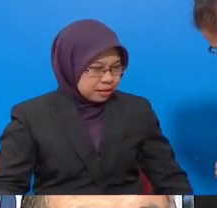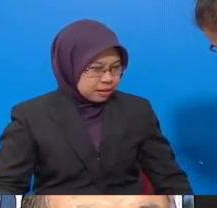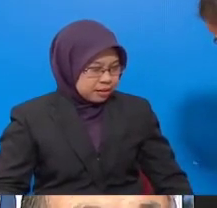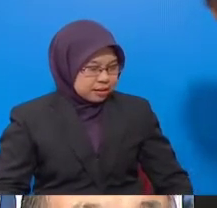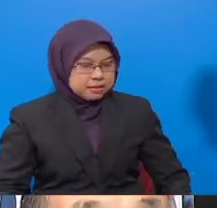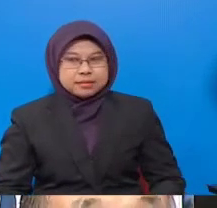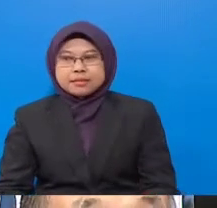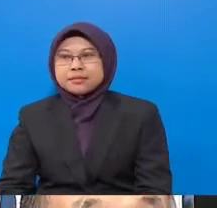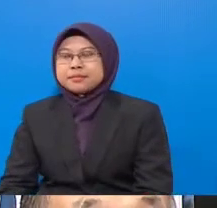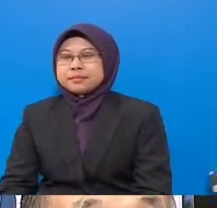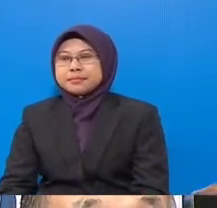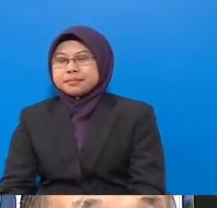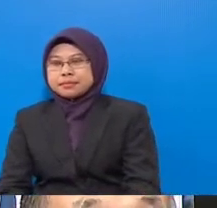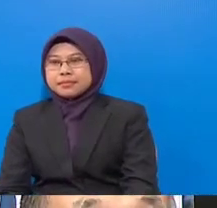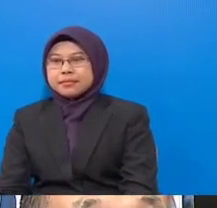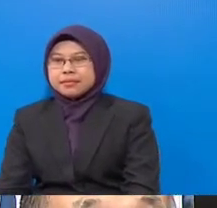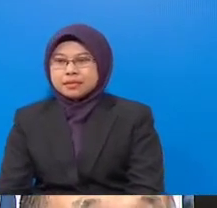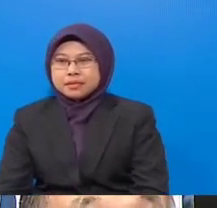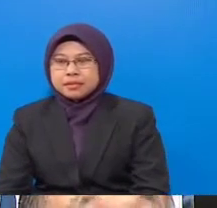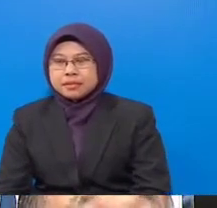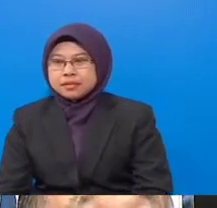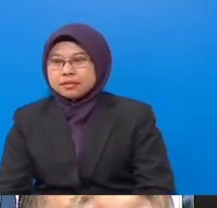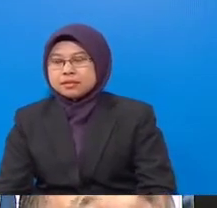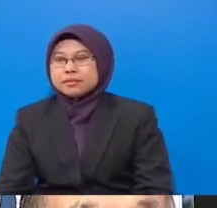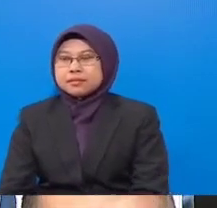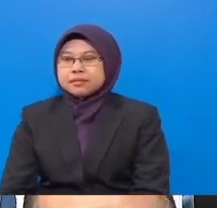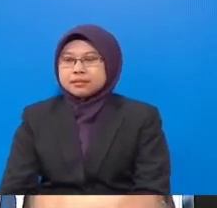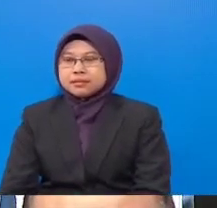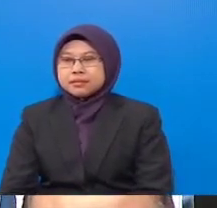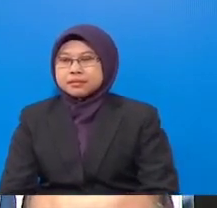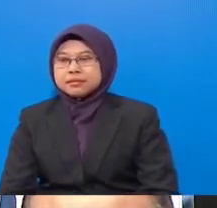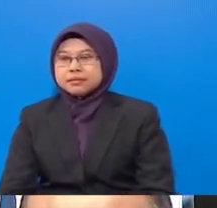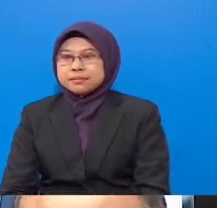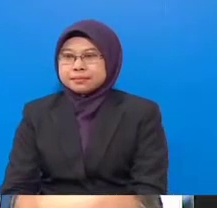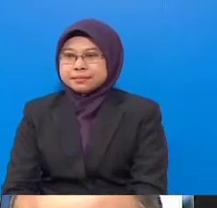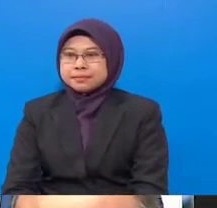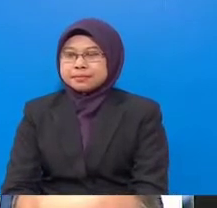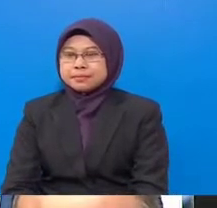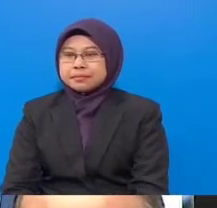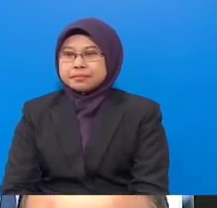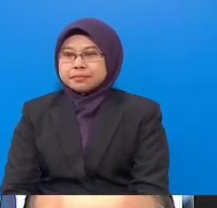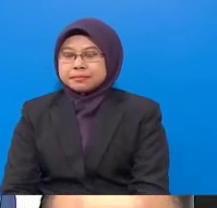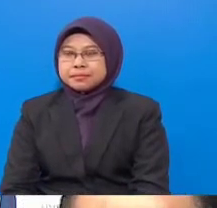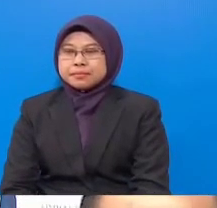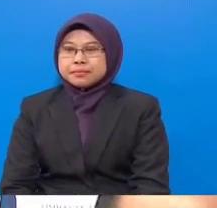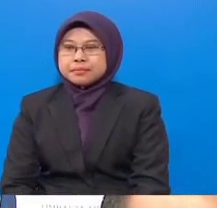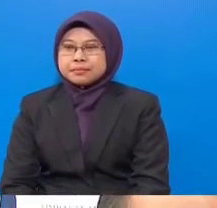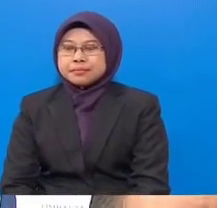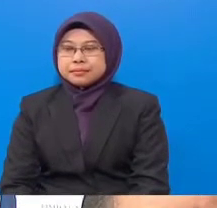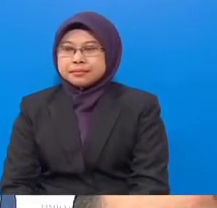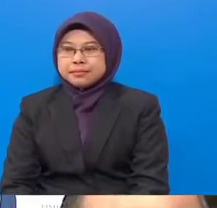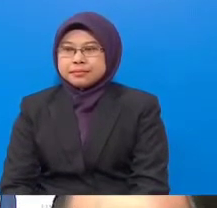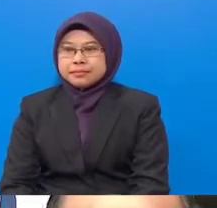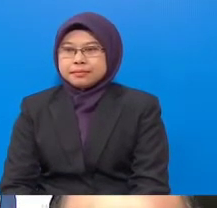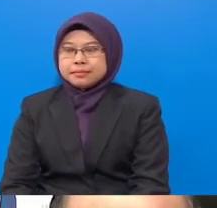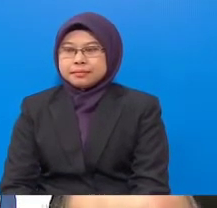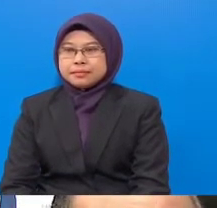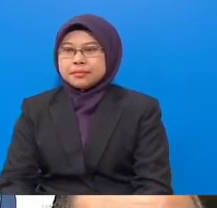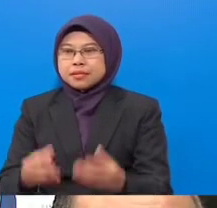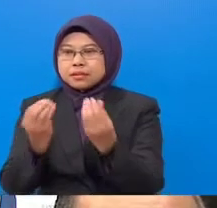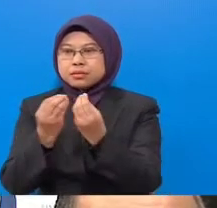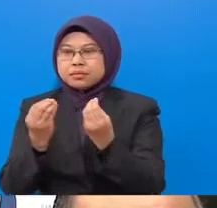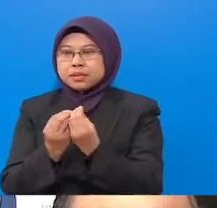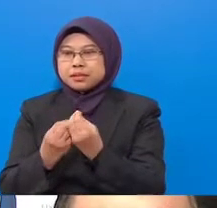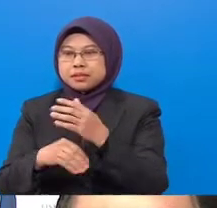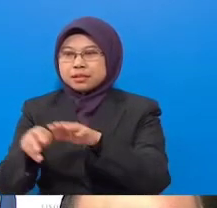sarung tangan yang dihasilkan kalau mengikut data yang dikemukakan oleh jabatan statistik jumlah